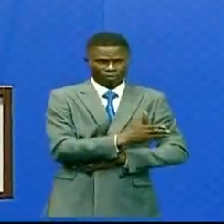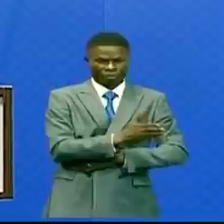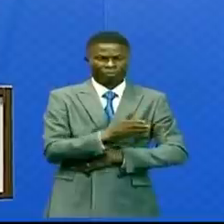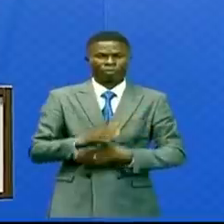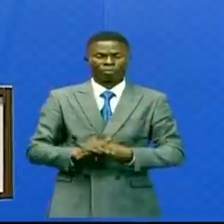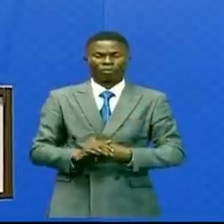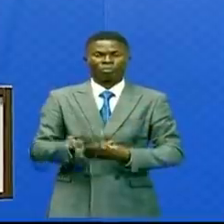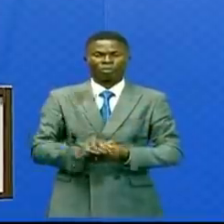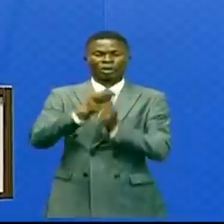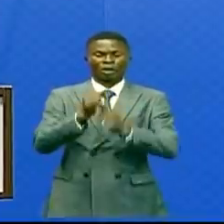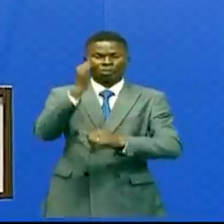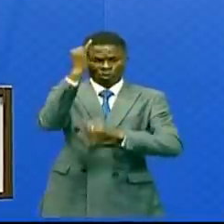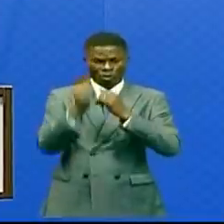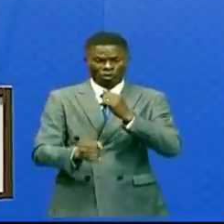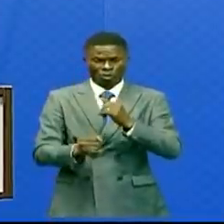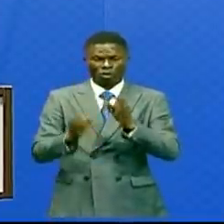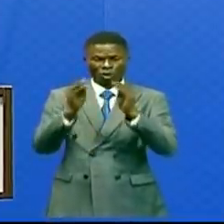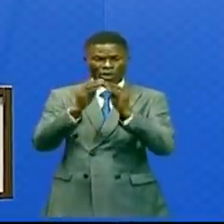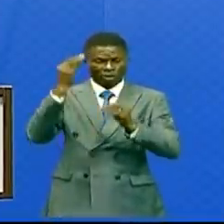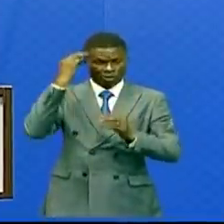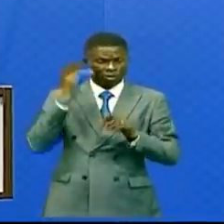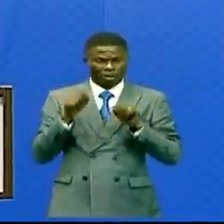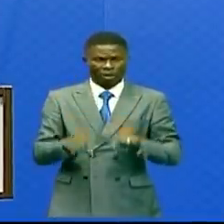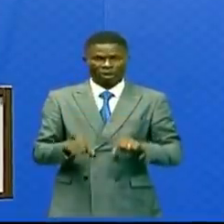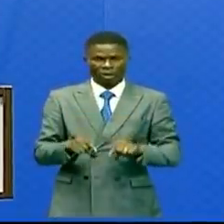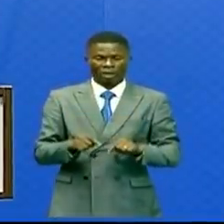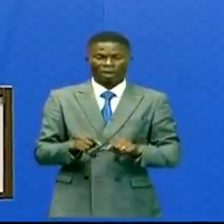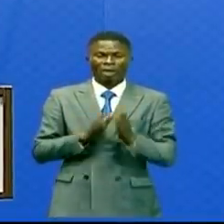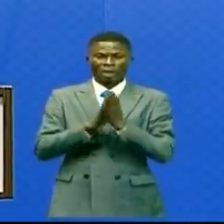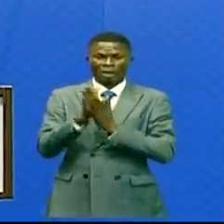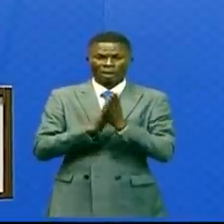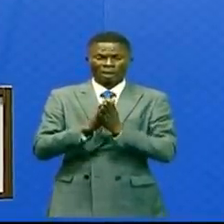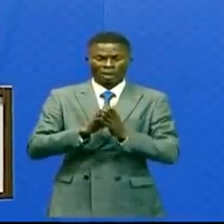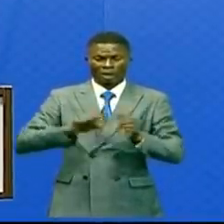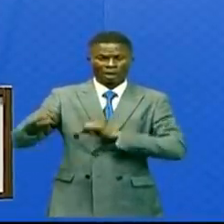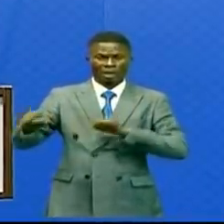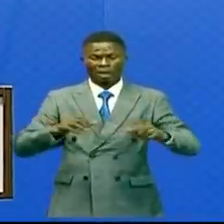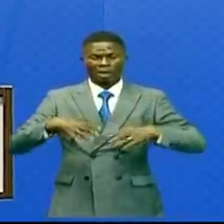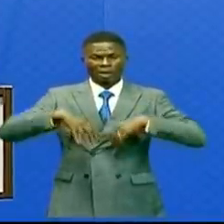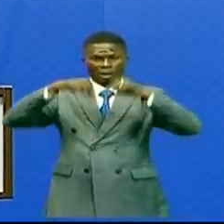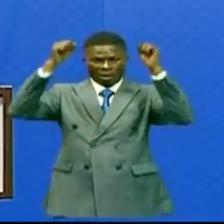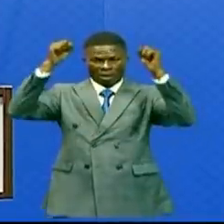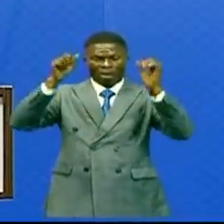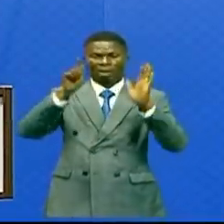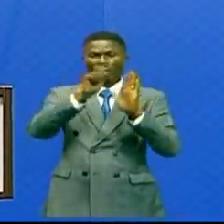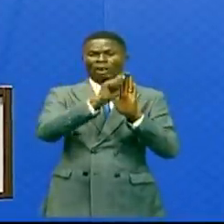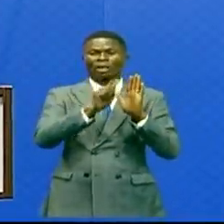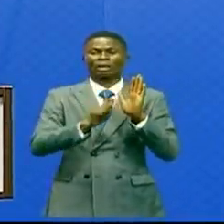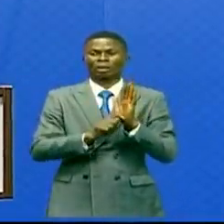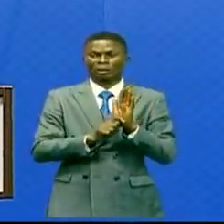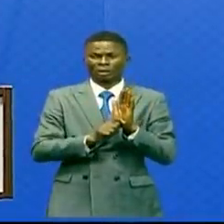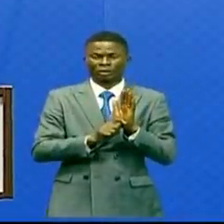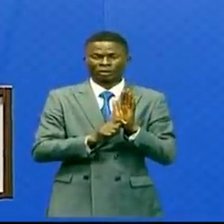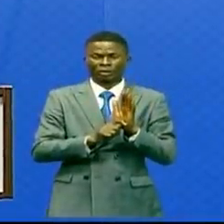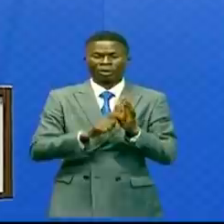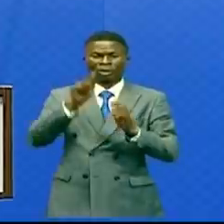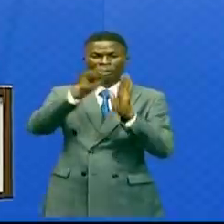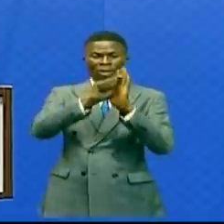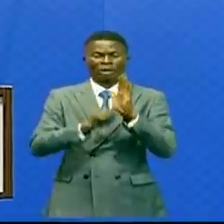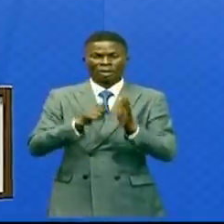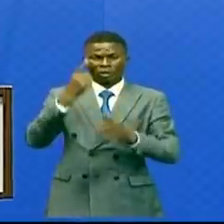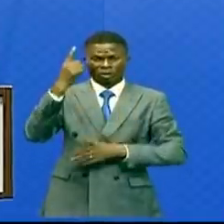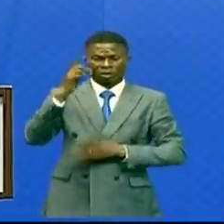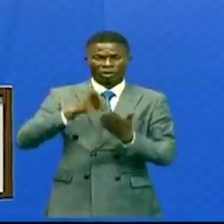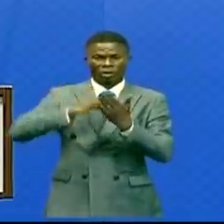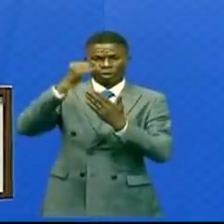Dernier chapitre du Conseil des ministres de ce jour, relatif à l'examen et à l'adoption des textes. Premier texte,